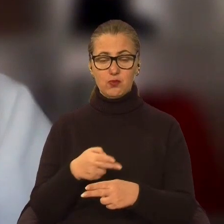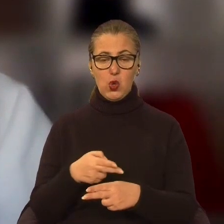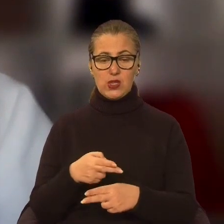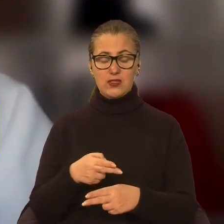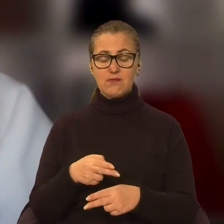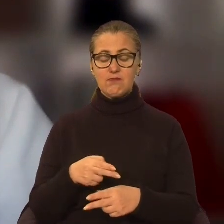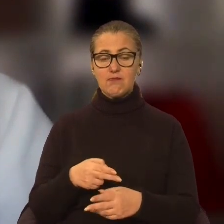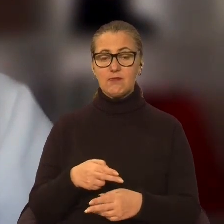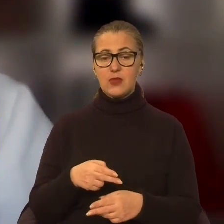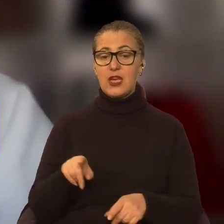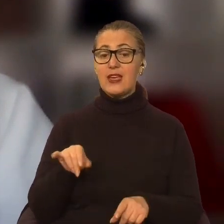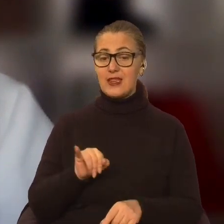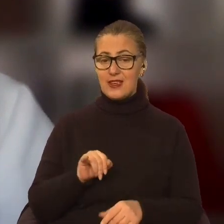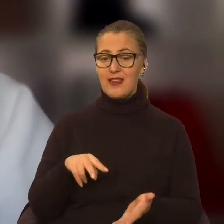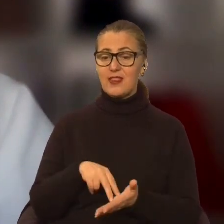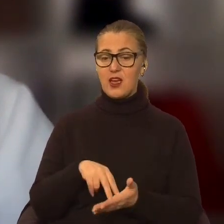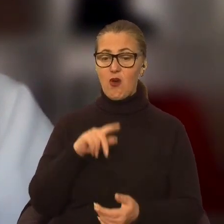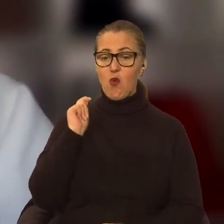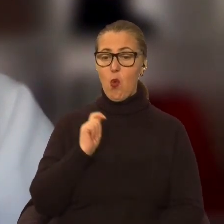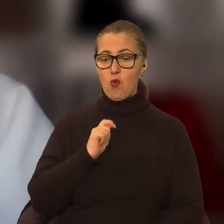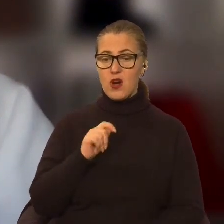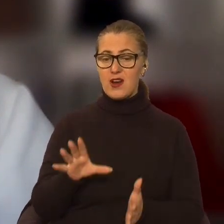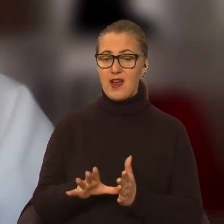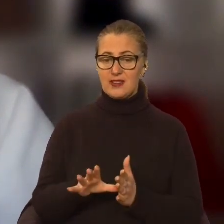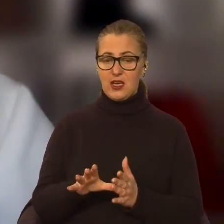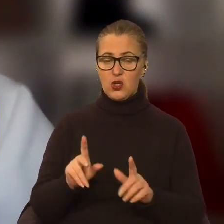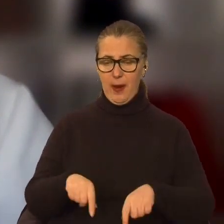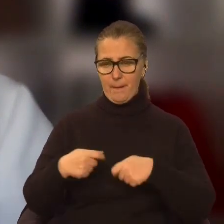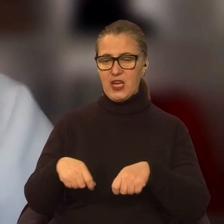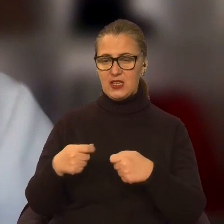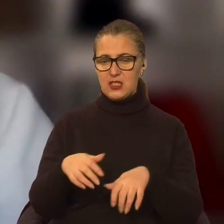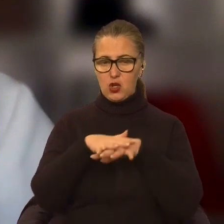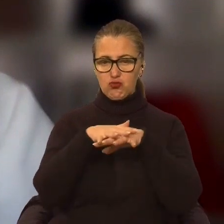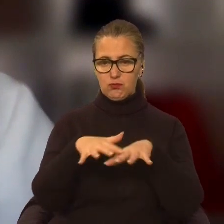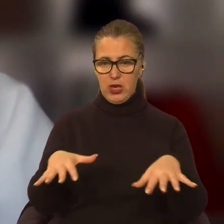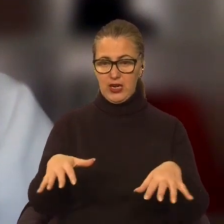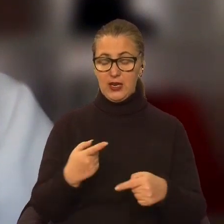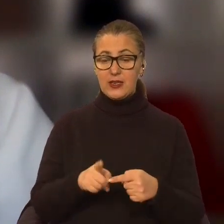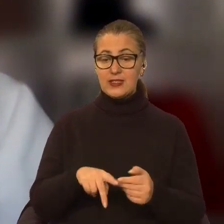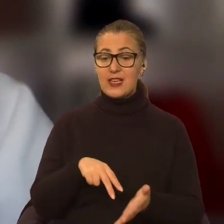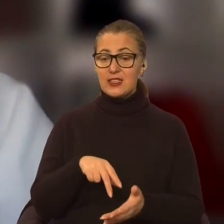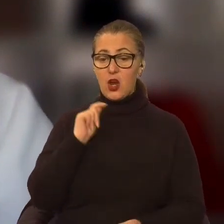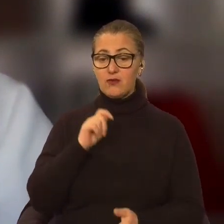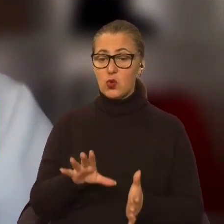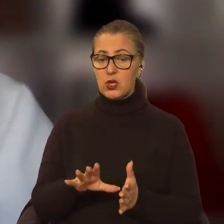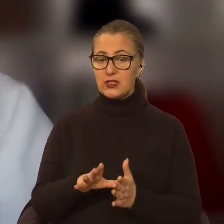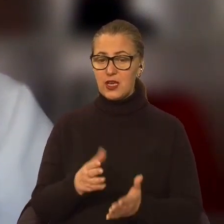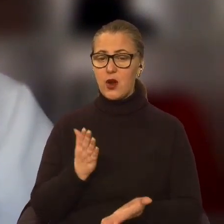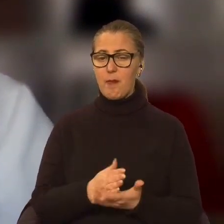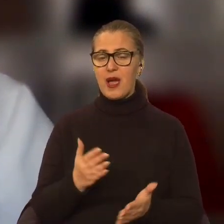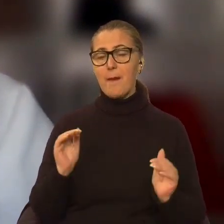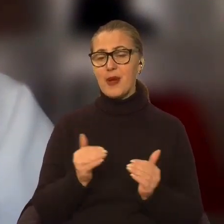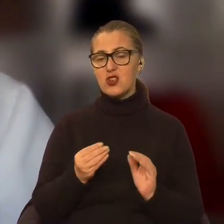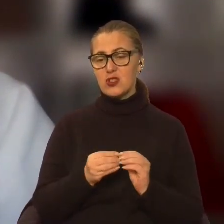Обленерго і тариф Укренерго тобто тариф на передачу магістральними мережами цей тариф Укренерго складає в середньому менше